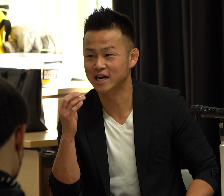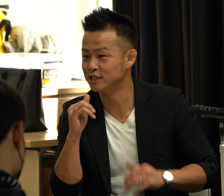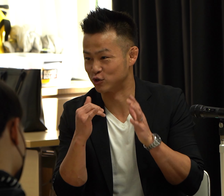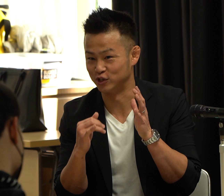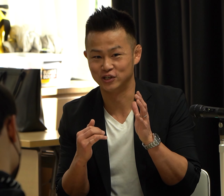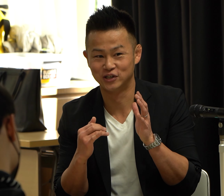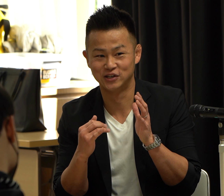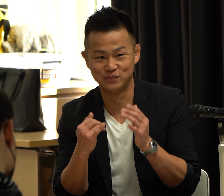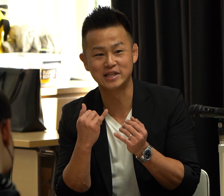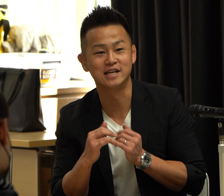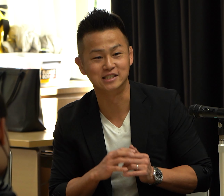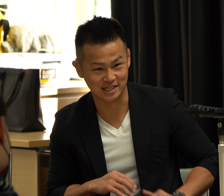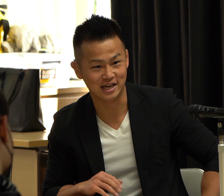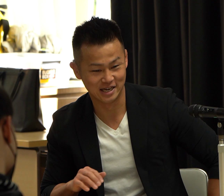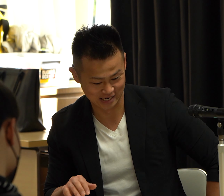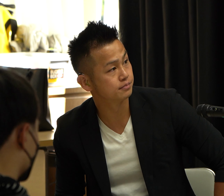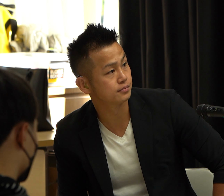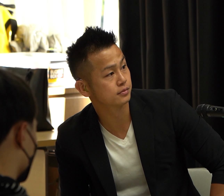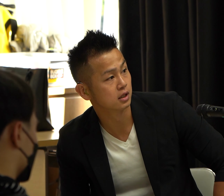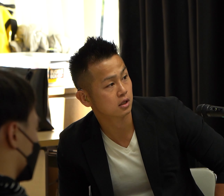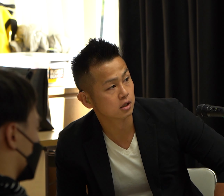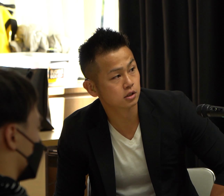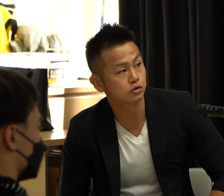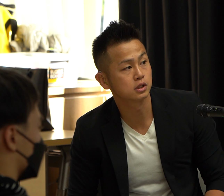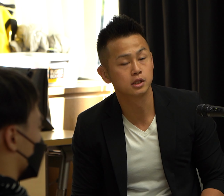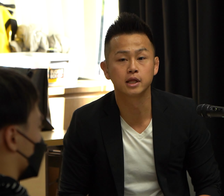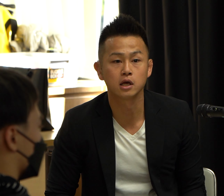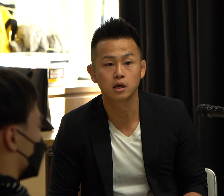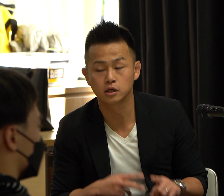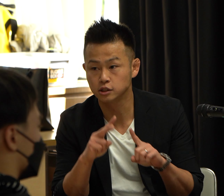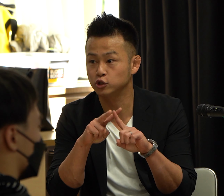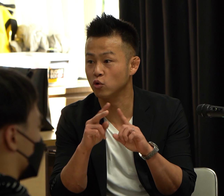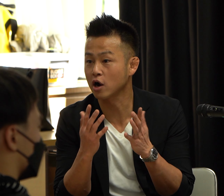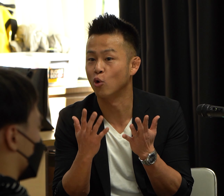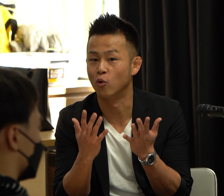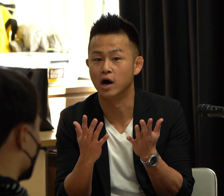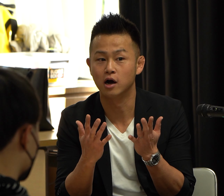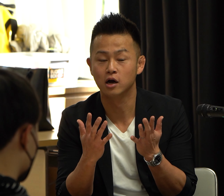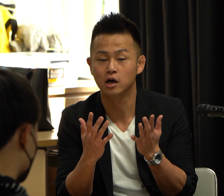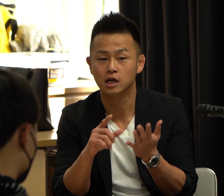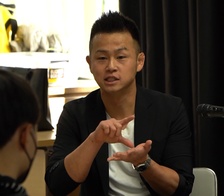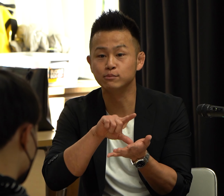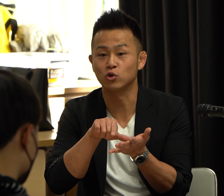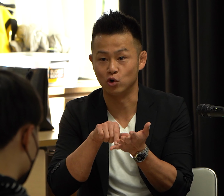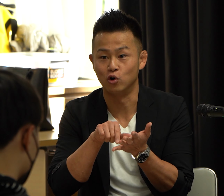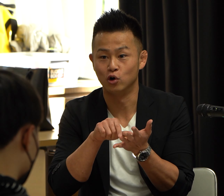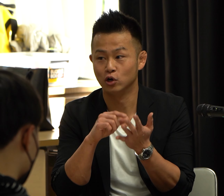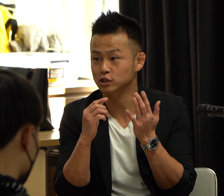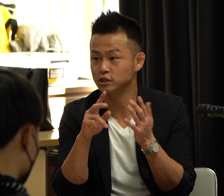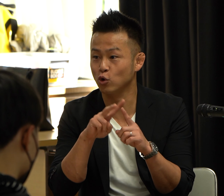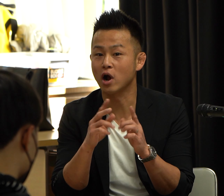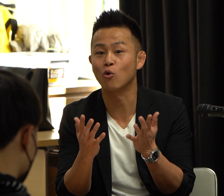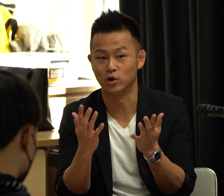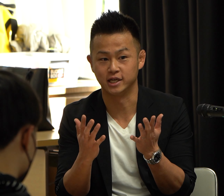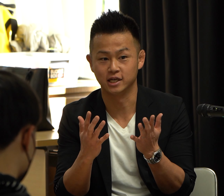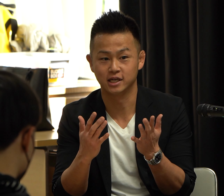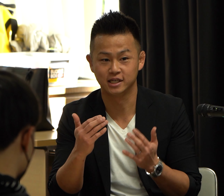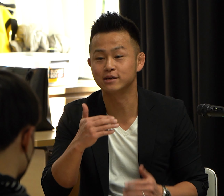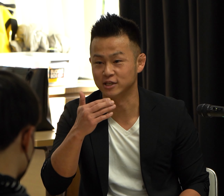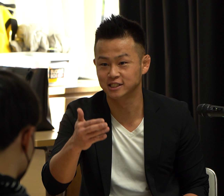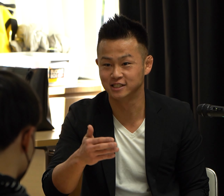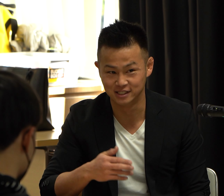しい家族みたいですね。で、小学校は地元の小学校